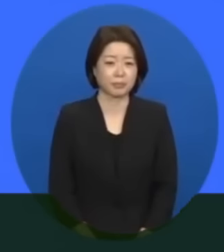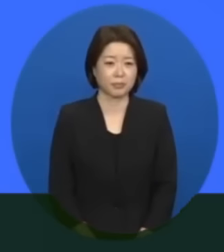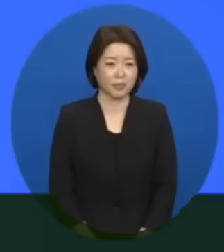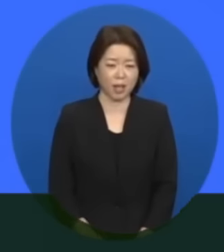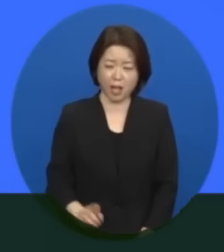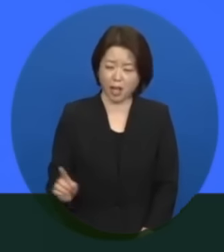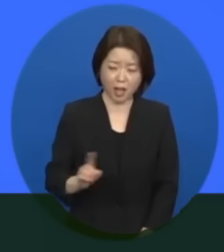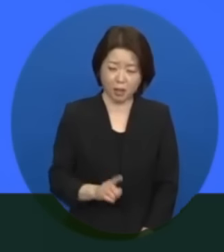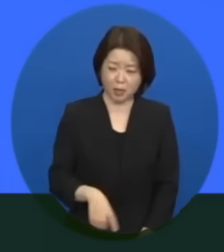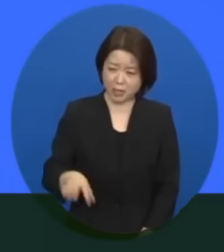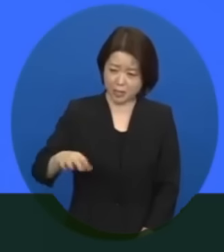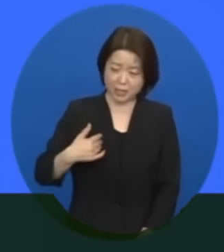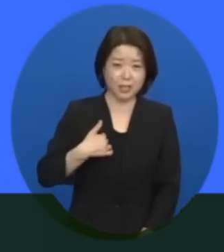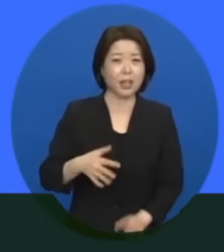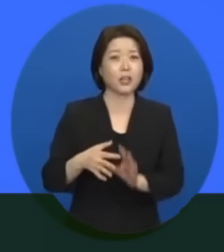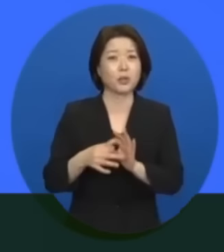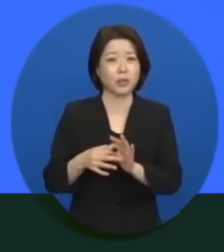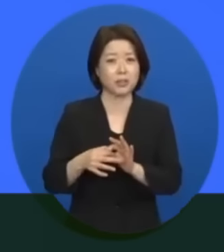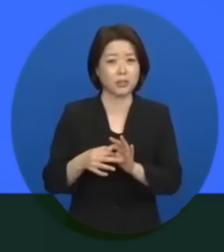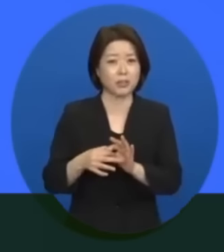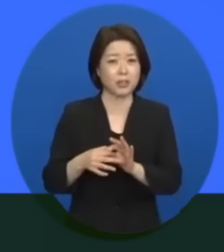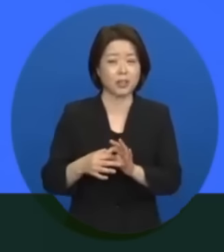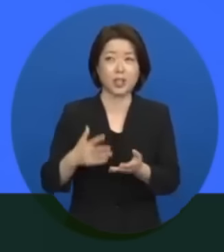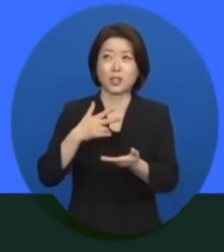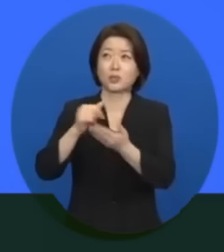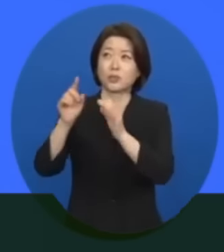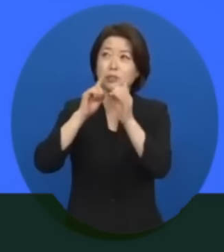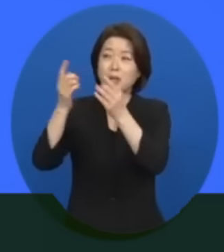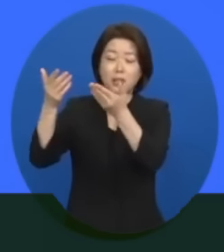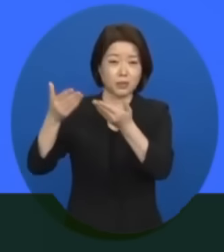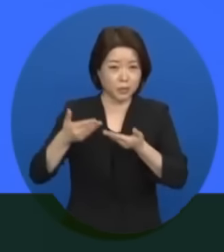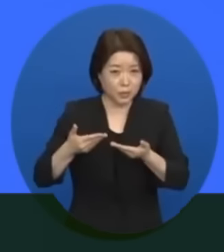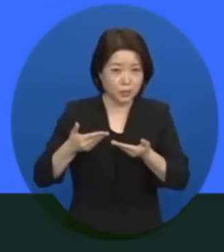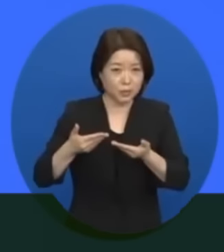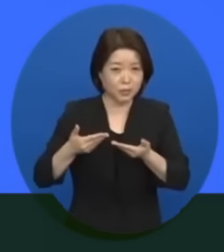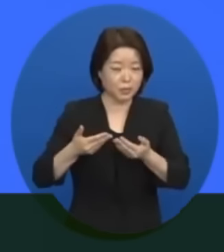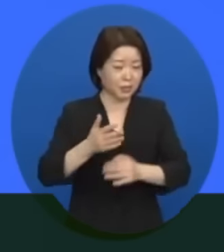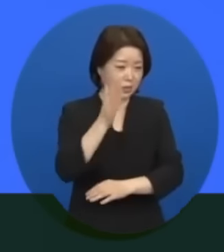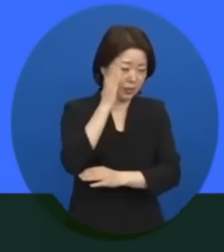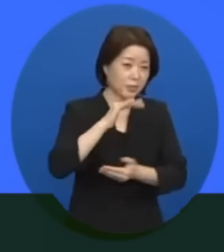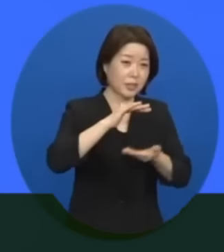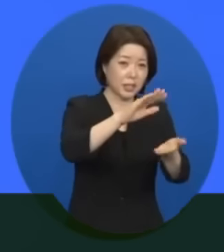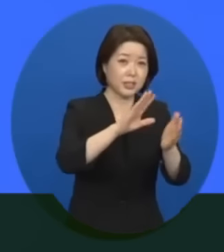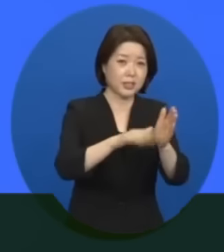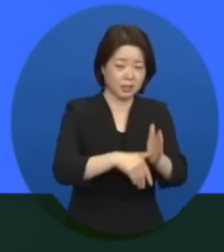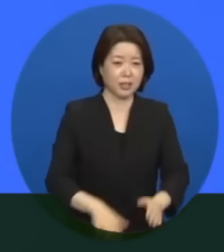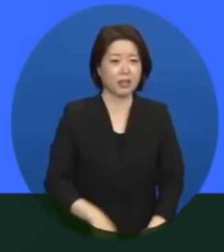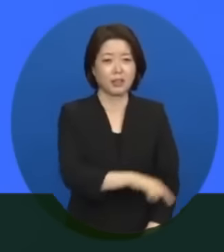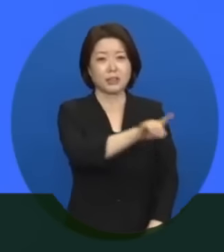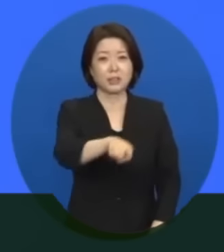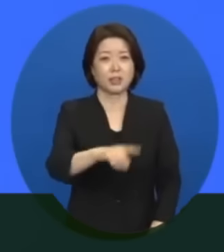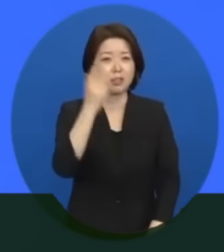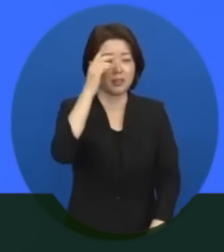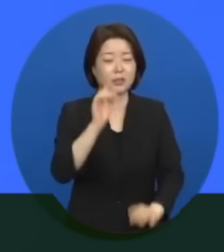나를 통해서 주님 말씀하시 주님 감사합니다